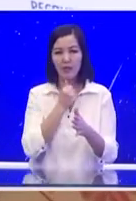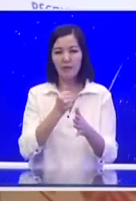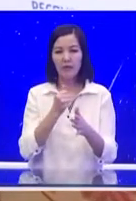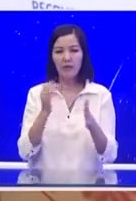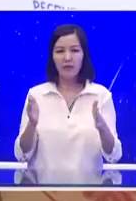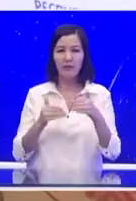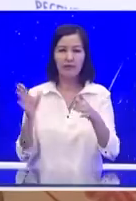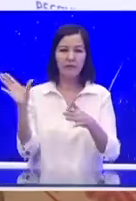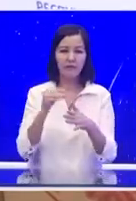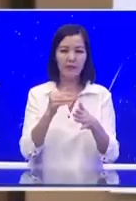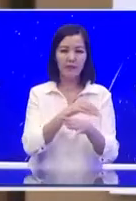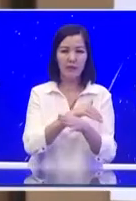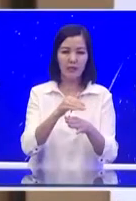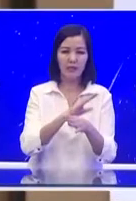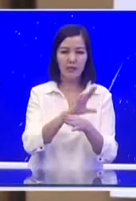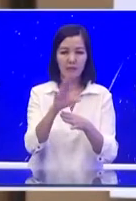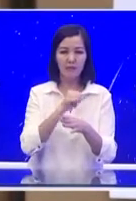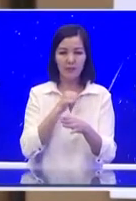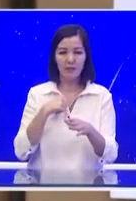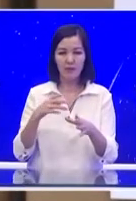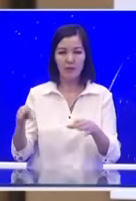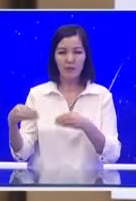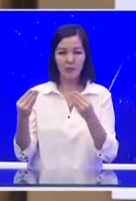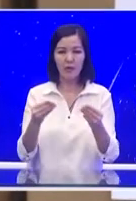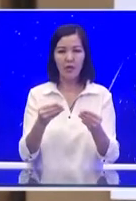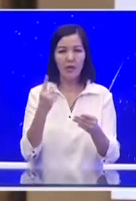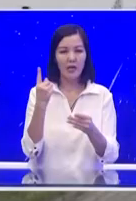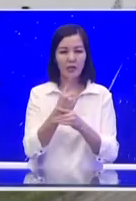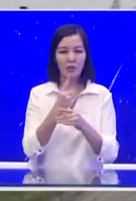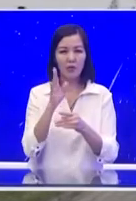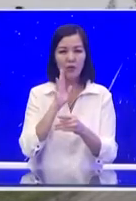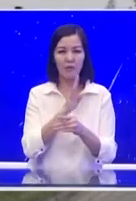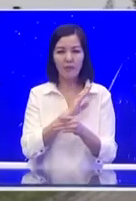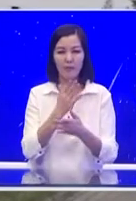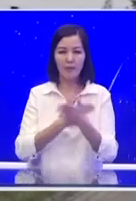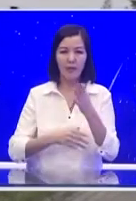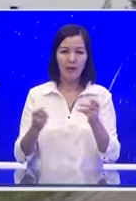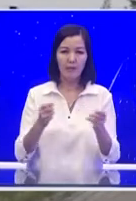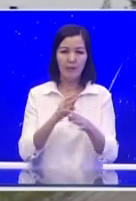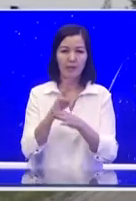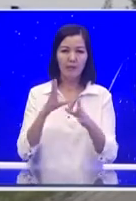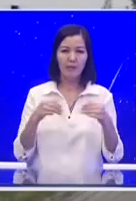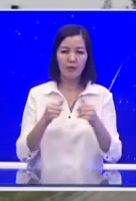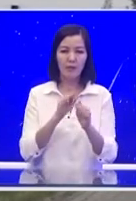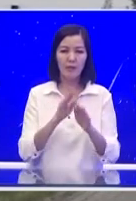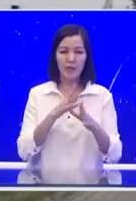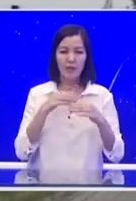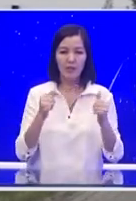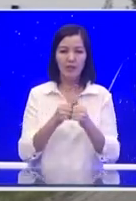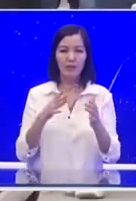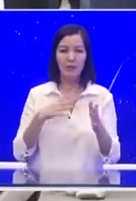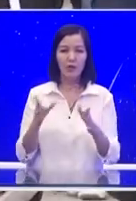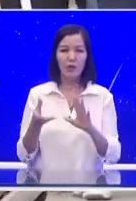дойдет до всех адресатов. А это многодетные семьи, одинокие люди, а также категории малоимущих семей. К слову, продукты общего